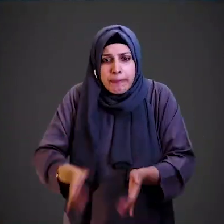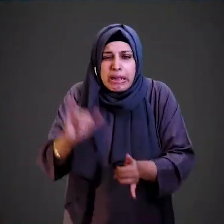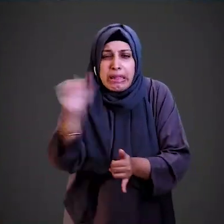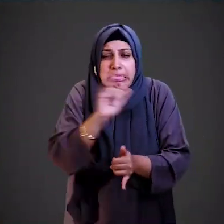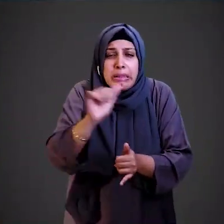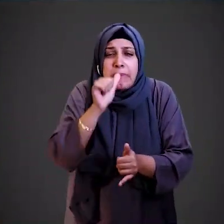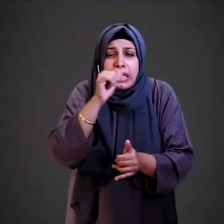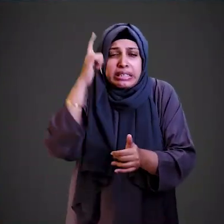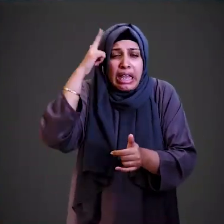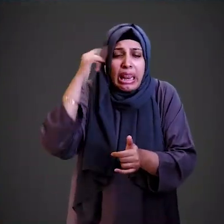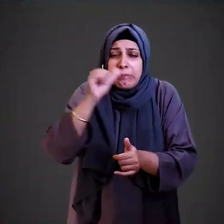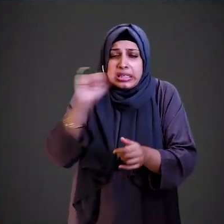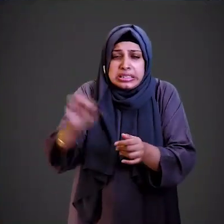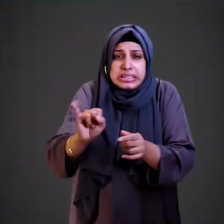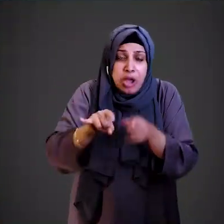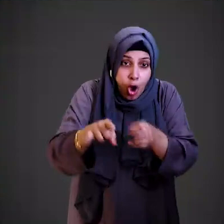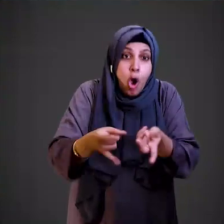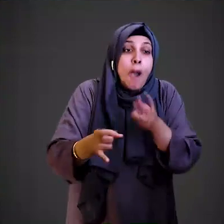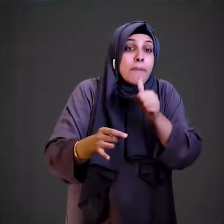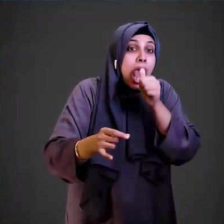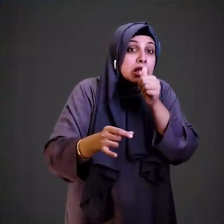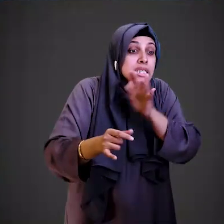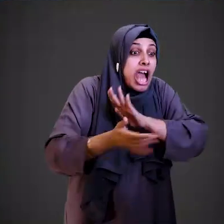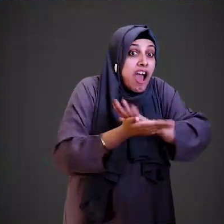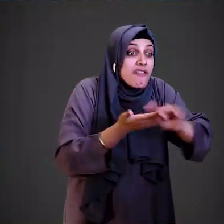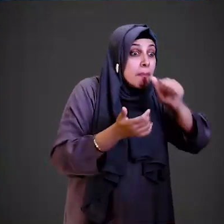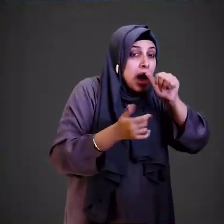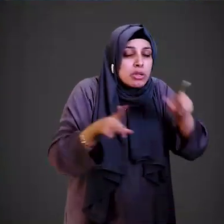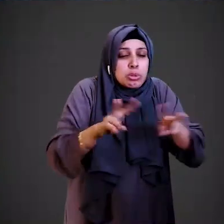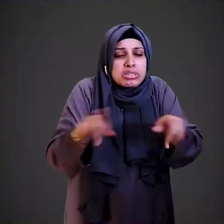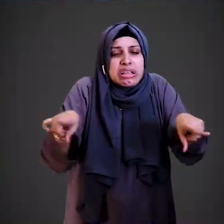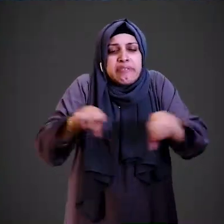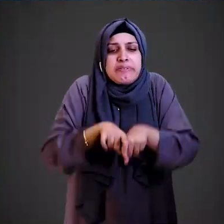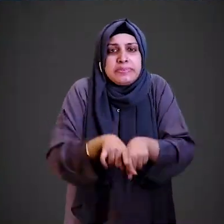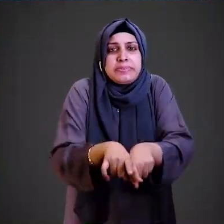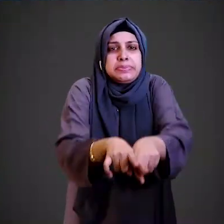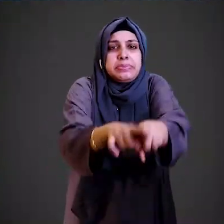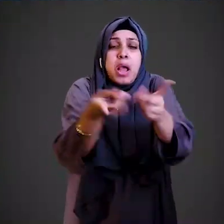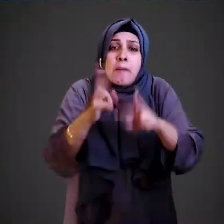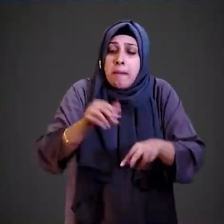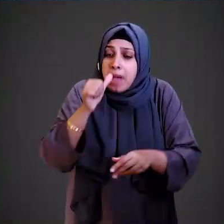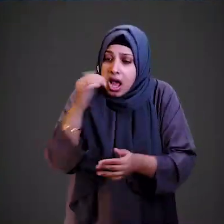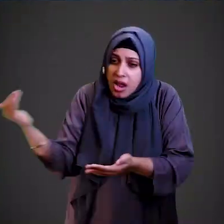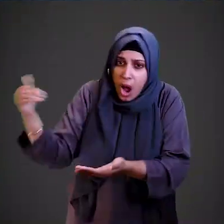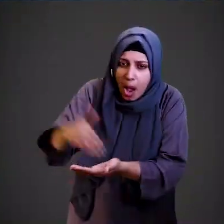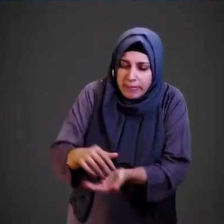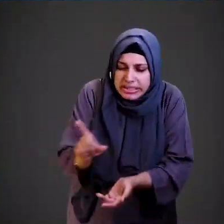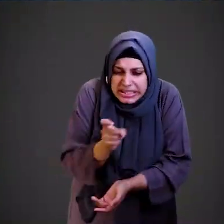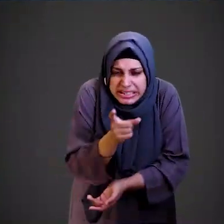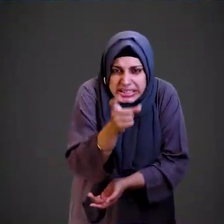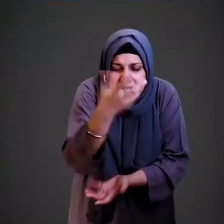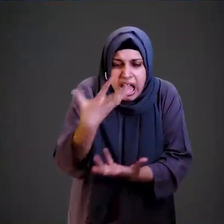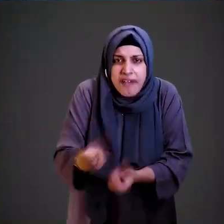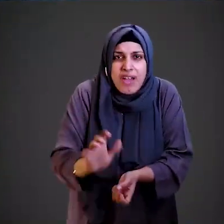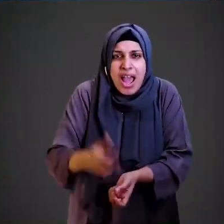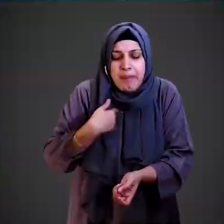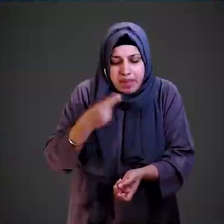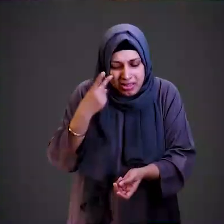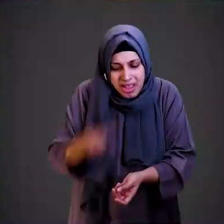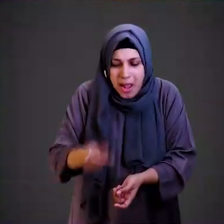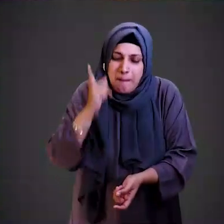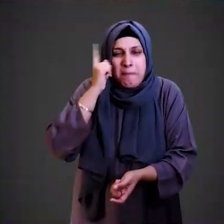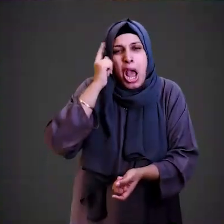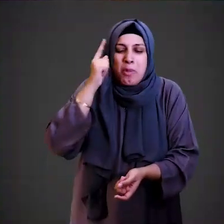गटर का पानी और जो ना ये सेवरेज का पानी एक साइड एक तरफा ही हुआ है ना, तो जब पानी आता है छोटे छोटे कीड़े भी आते हैं, कहते हैं जी लार्वा है, लार्वा